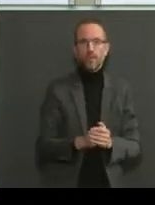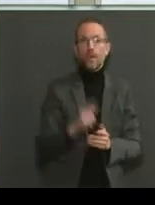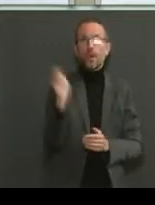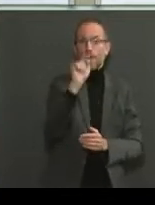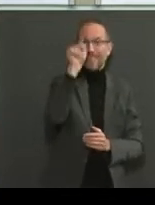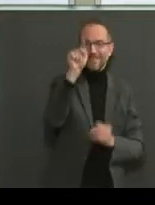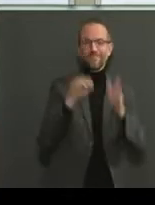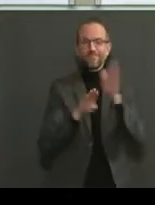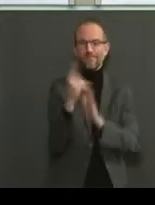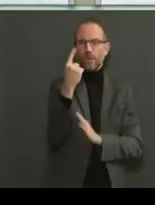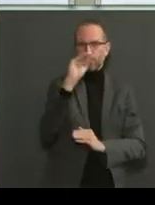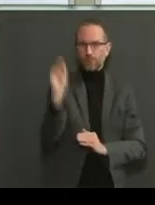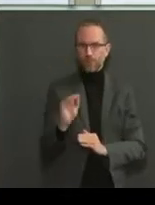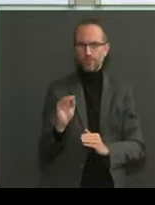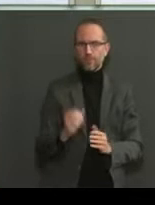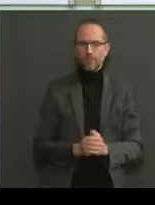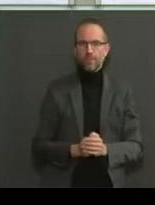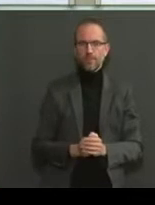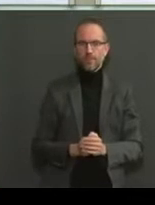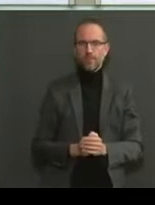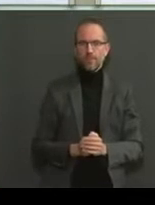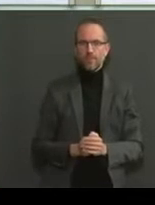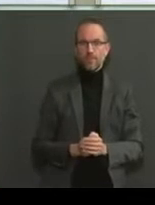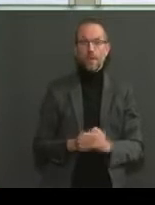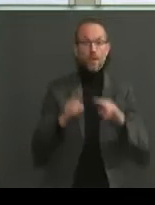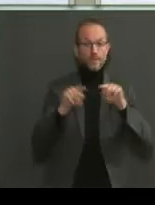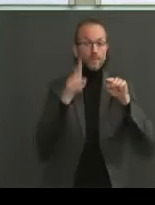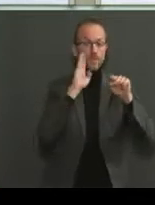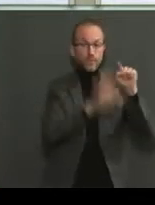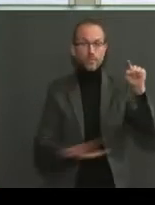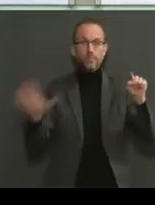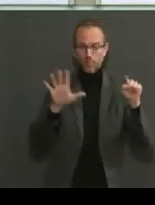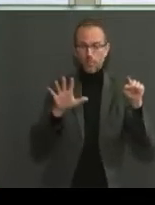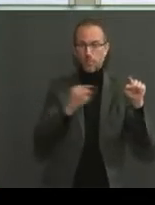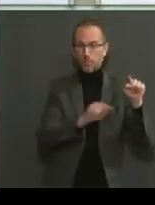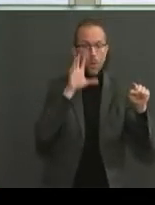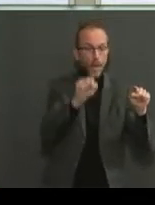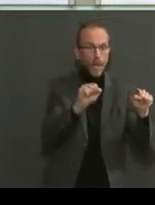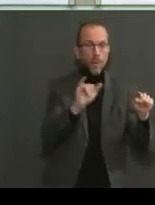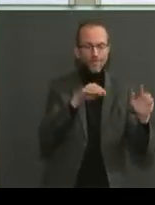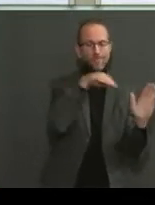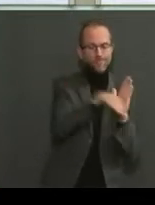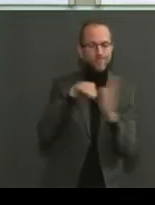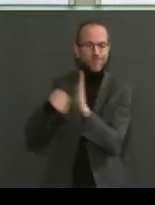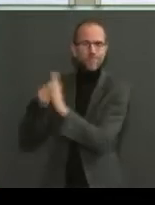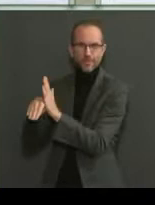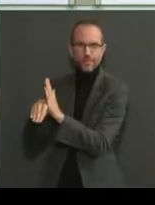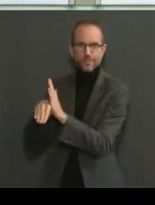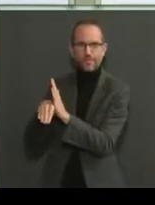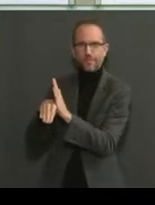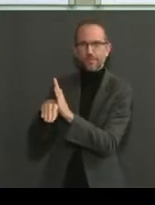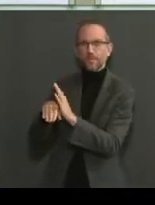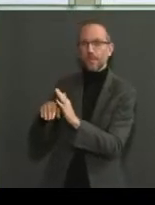avec 1%. Dans le reste du pays, nous constatons des baisses allant de moins 18%